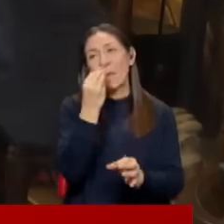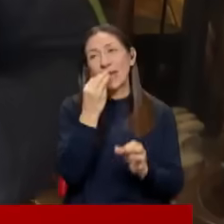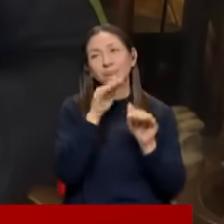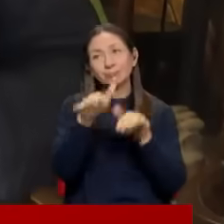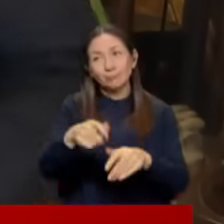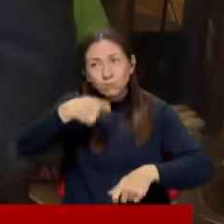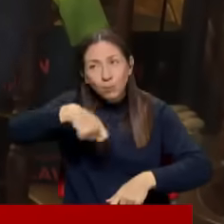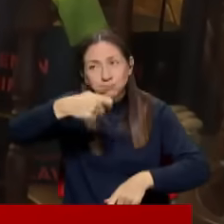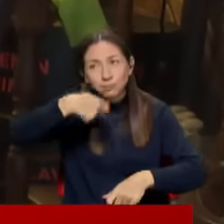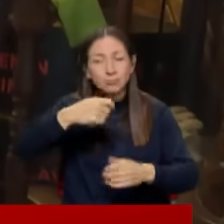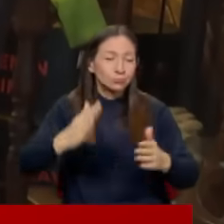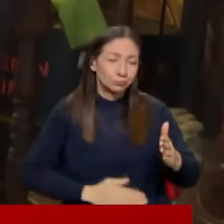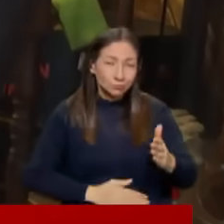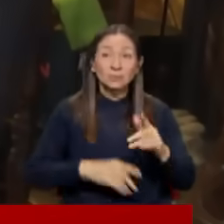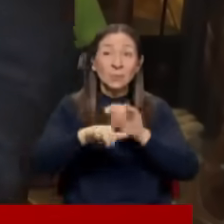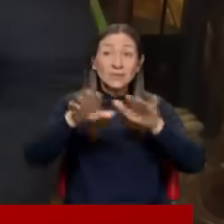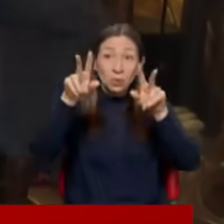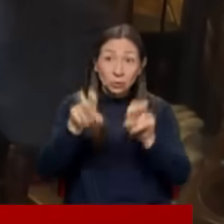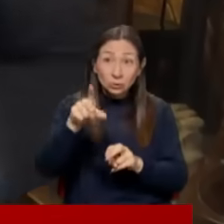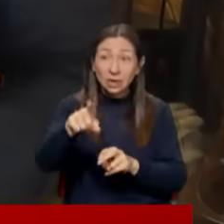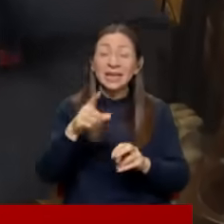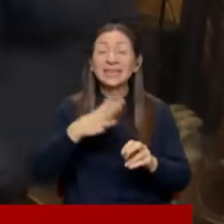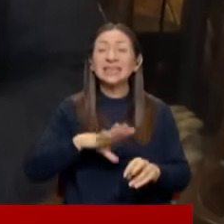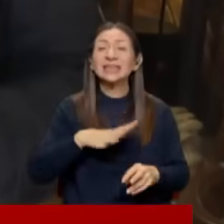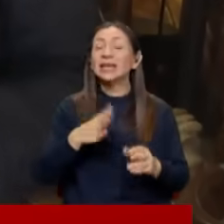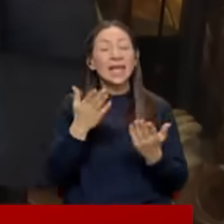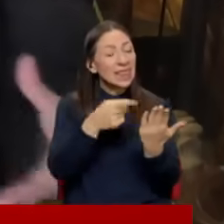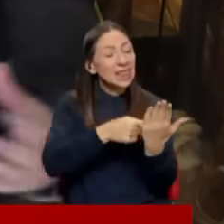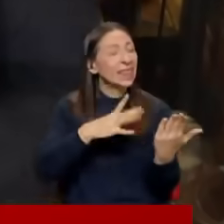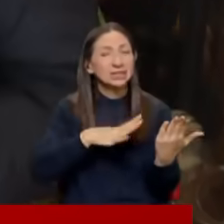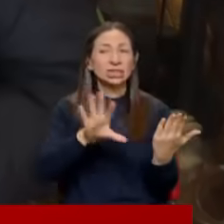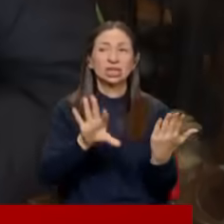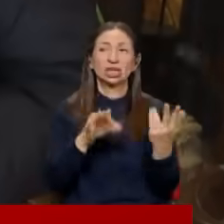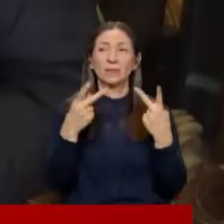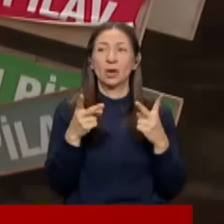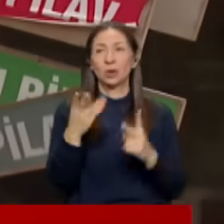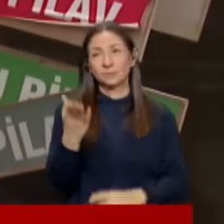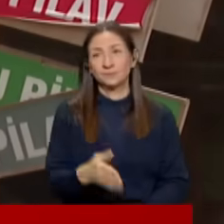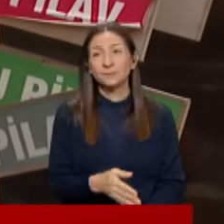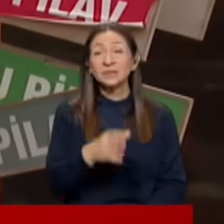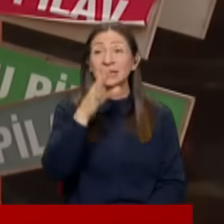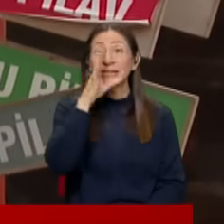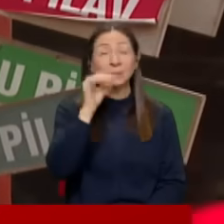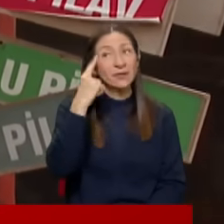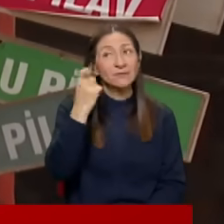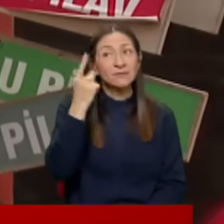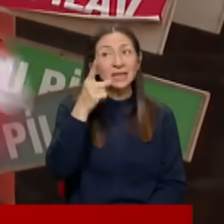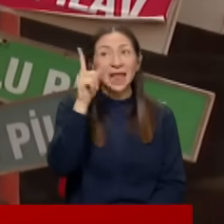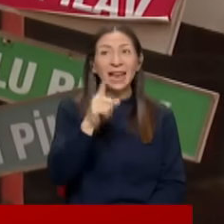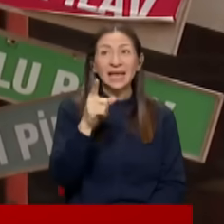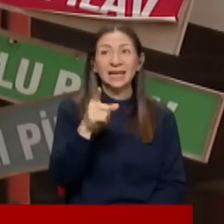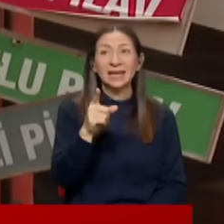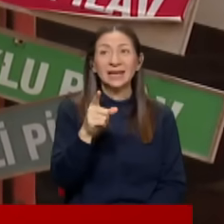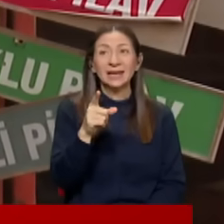ücretsiz yemek yiyor ve bu masaya oturduğunda istediği menüyü seçme şansı oluyor. Kimden çıktı bu fikir ilk